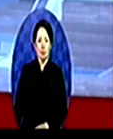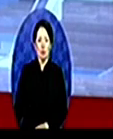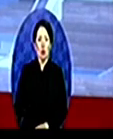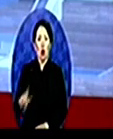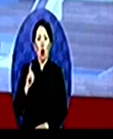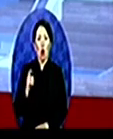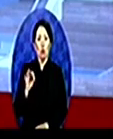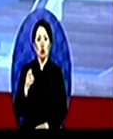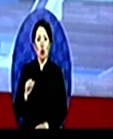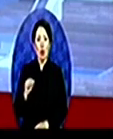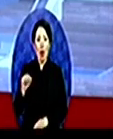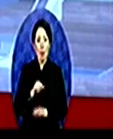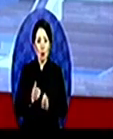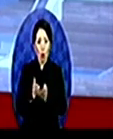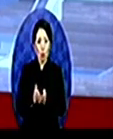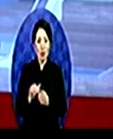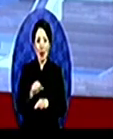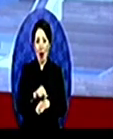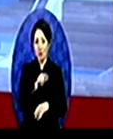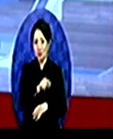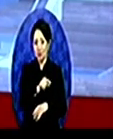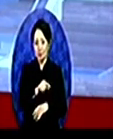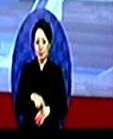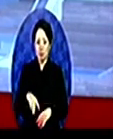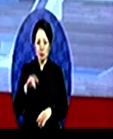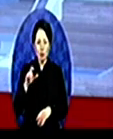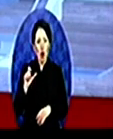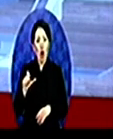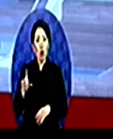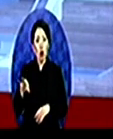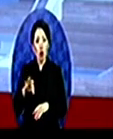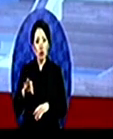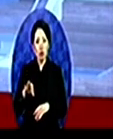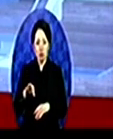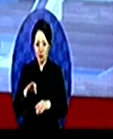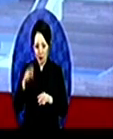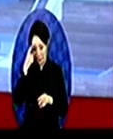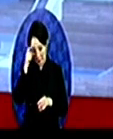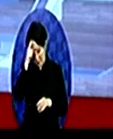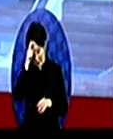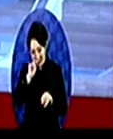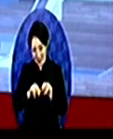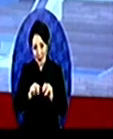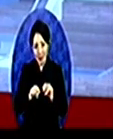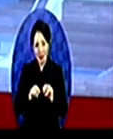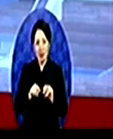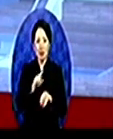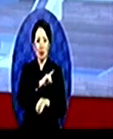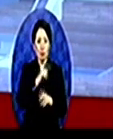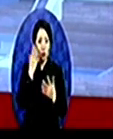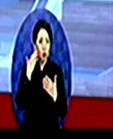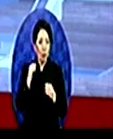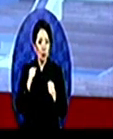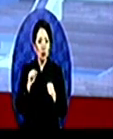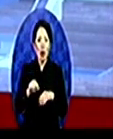Хөвсгөл аймгийн зурагчдын дунд Их Хорон болон Хот Хоёр нутгийн тухай мэдлэгийг шалгах Ирээдүйн эзэд тэмцээний жил бүр зохион байгуулдаг. Энэ жил аймгийн хэмжээнд 2000 гаруй